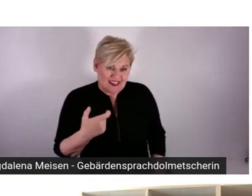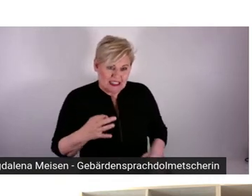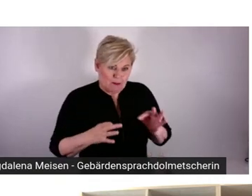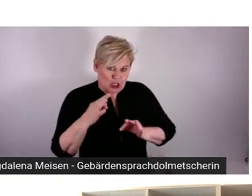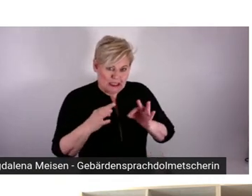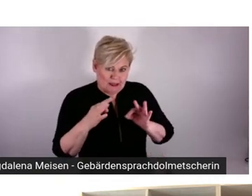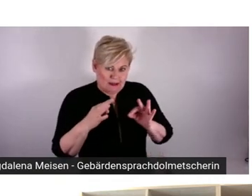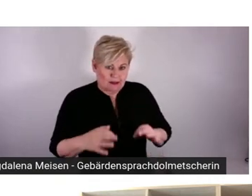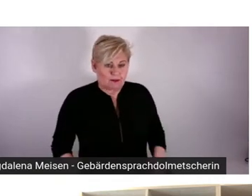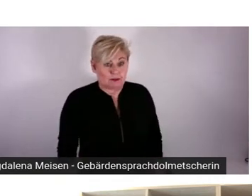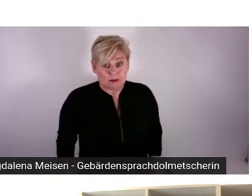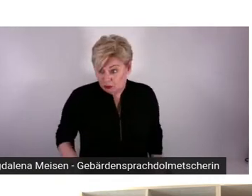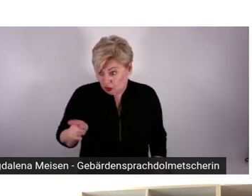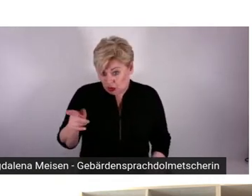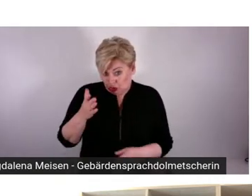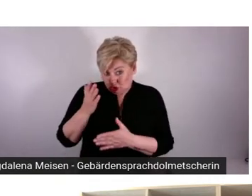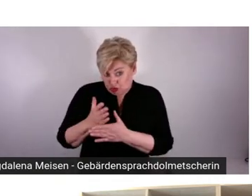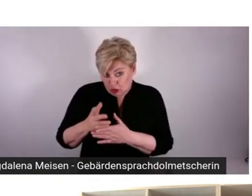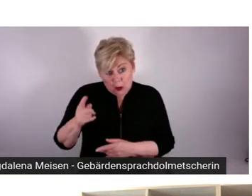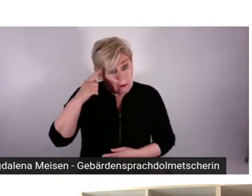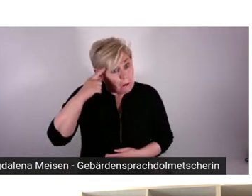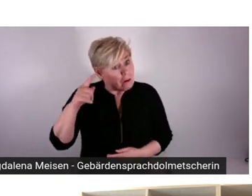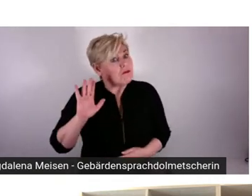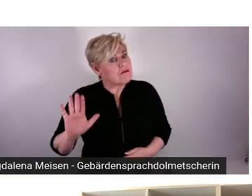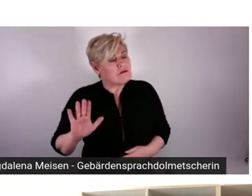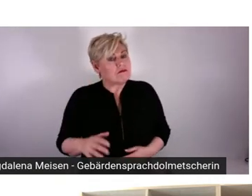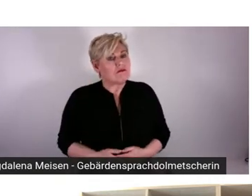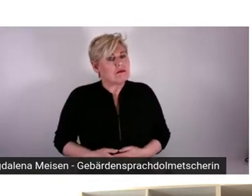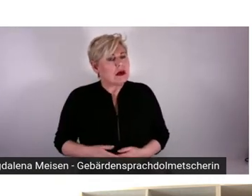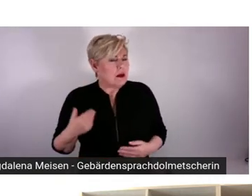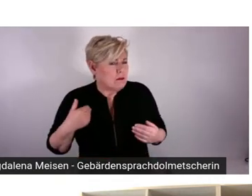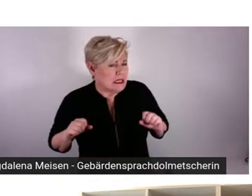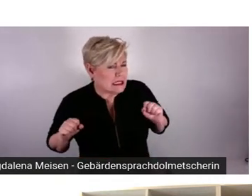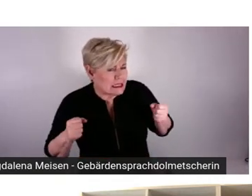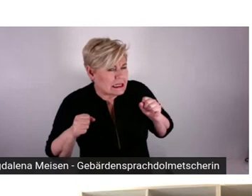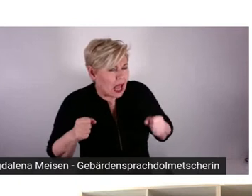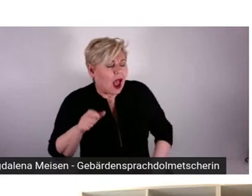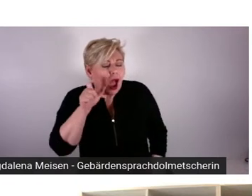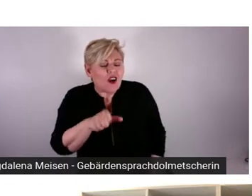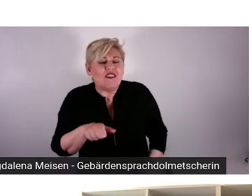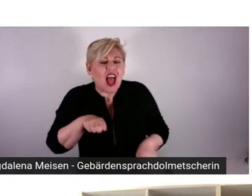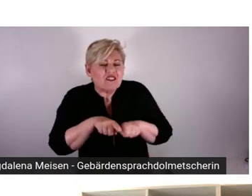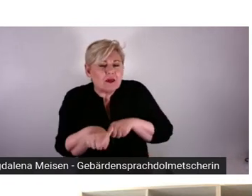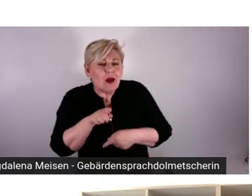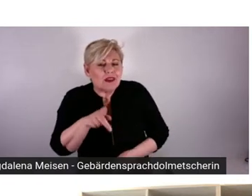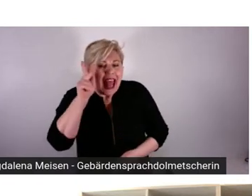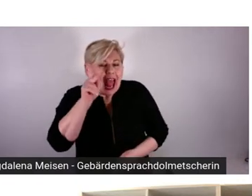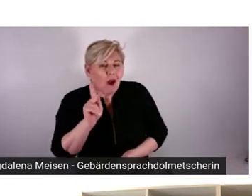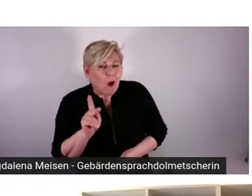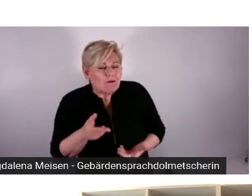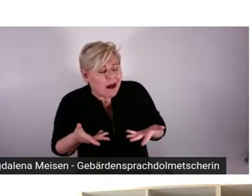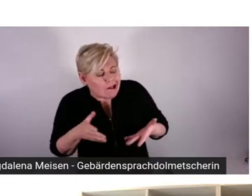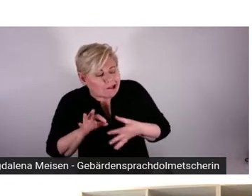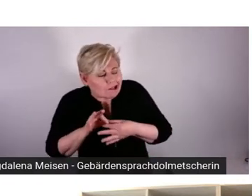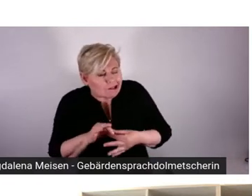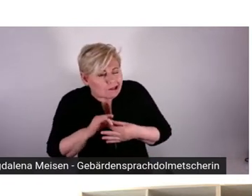15-20%. Haben Sie schon einmal gedacht, Ihre Bündnisbemühungen in Richtung FDP und Herrn Kober zu intensivieren?